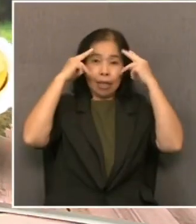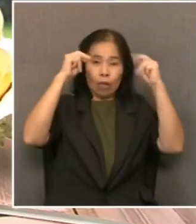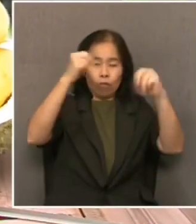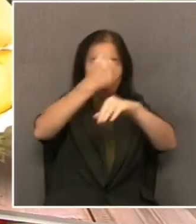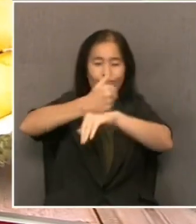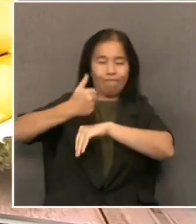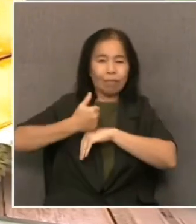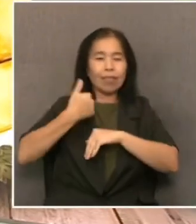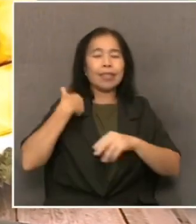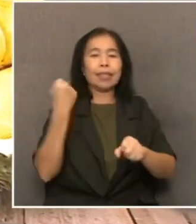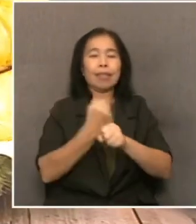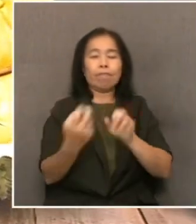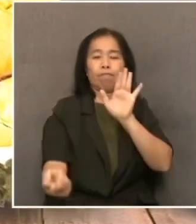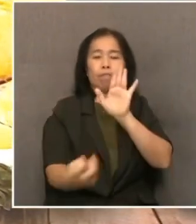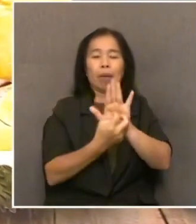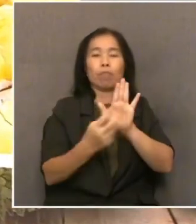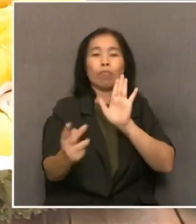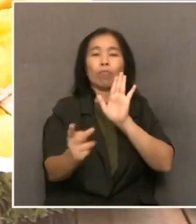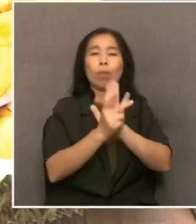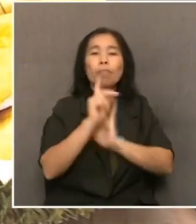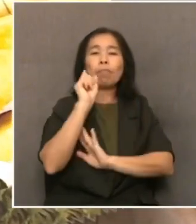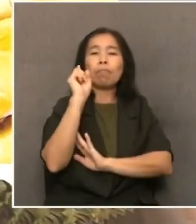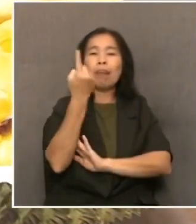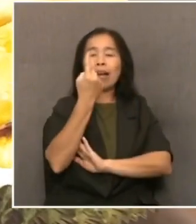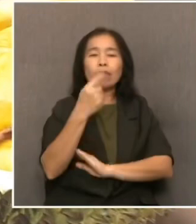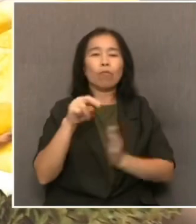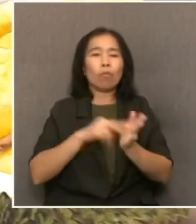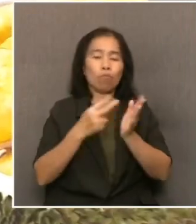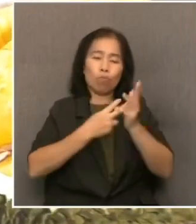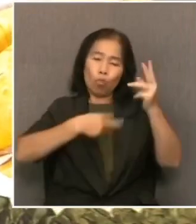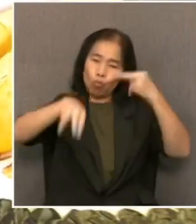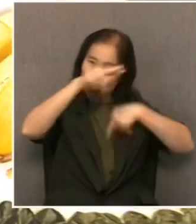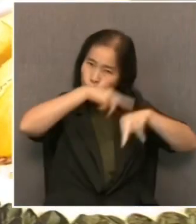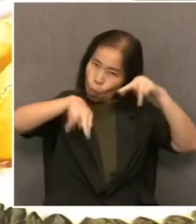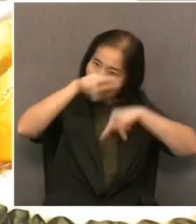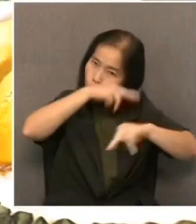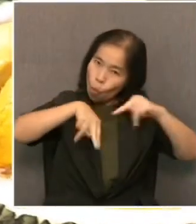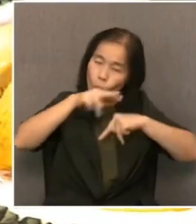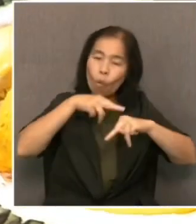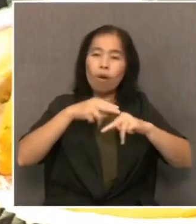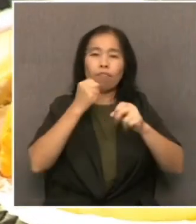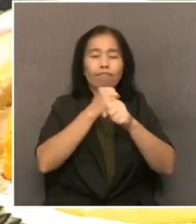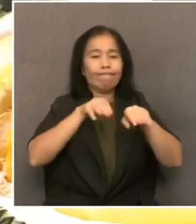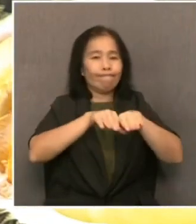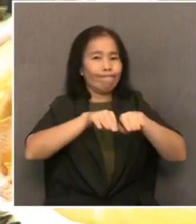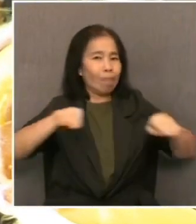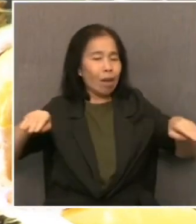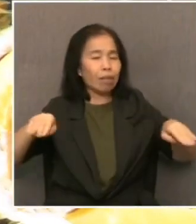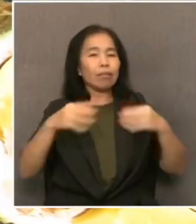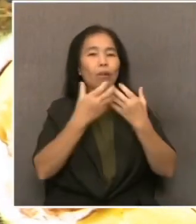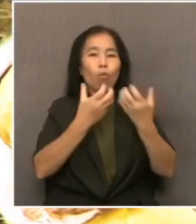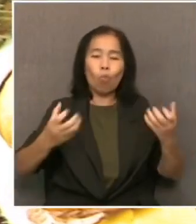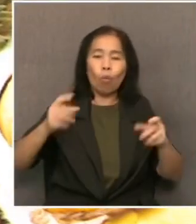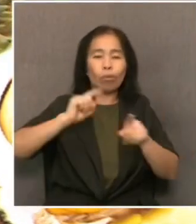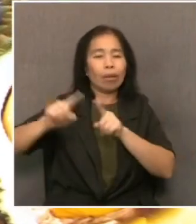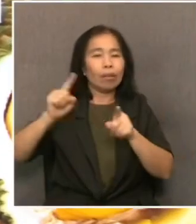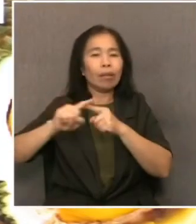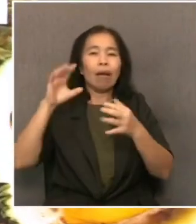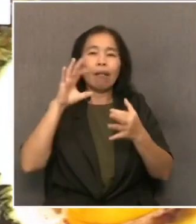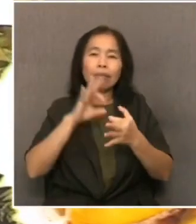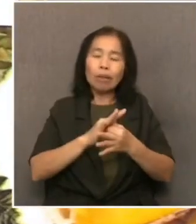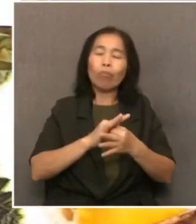ออกกฎกระทรวงใหม่นะคะในการกำกับควบคุมนะคะกำหนดมาตรฐานสินค้าเกษตรซึ่งรวมไปถึงสินค้าประเภท